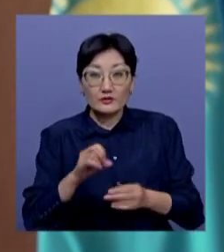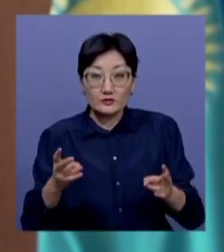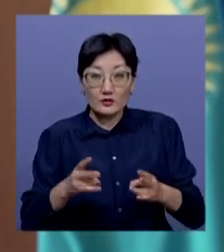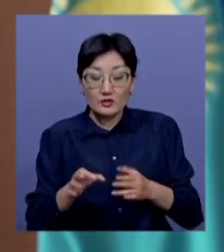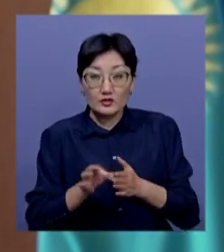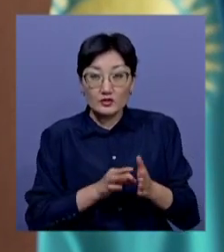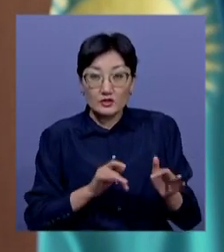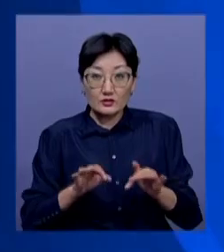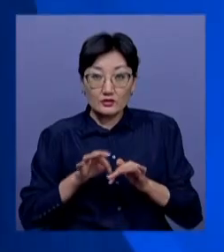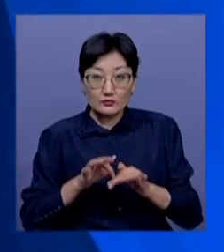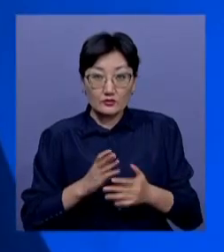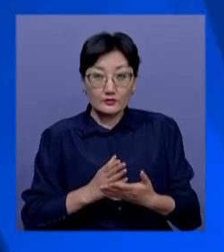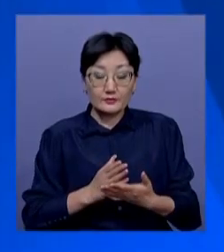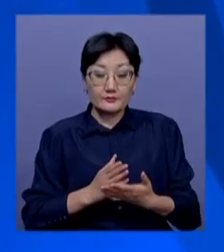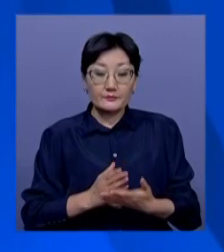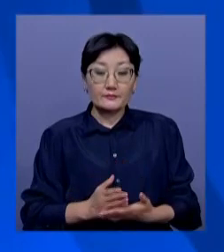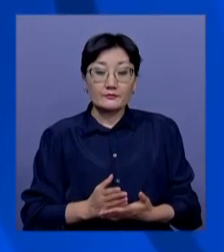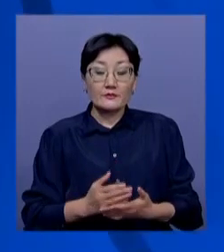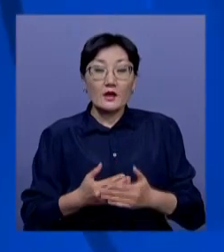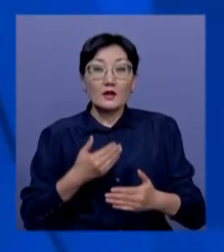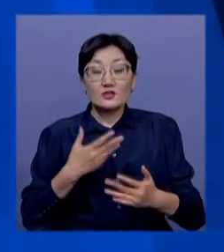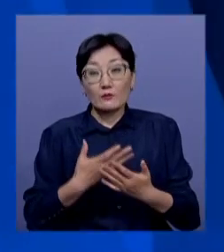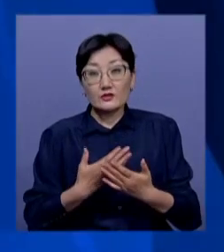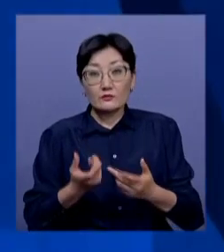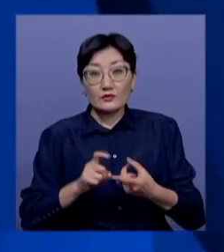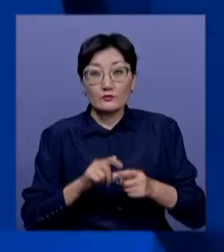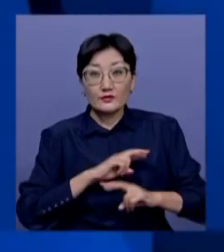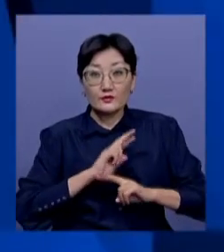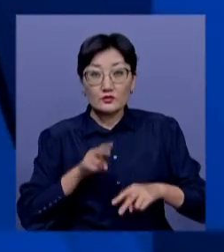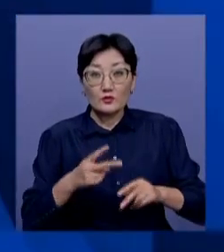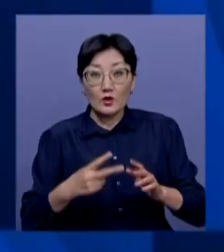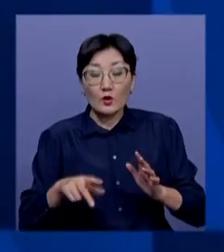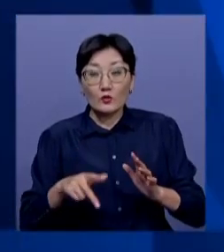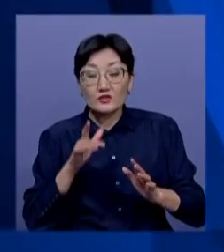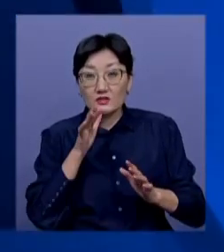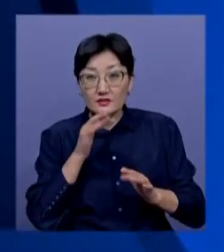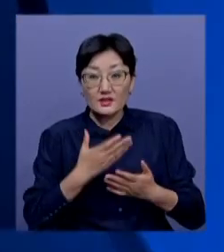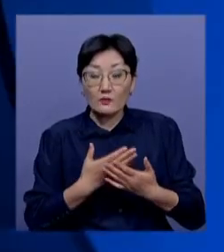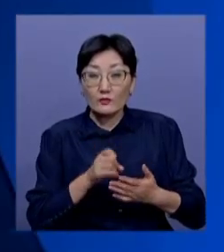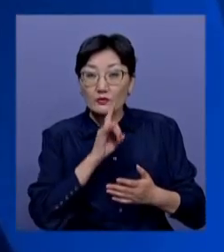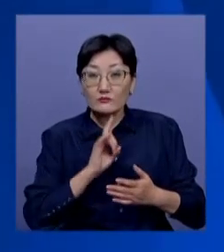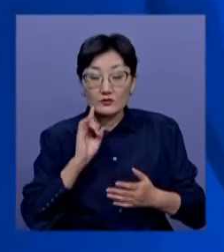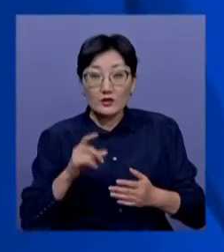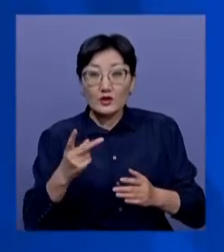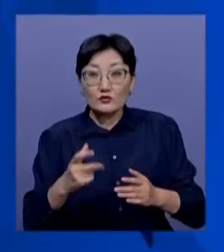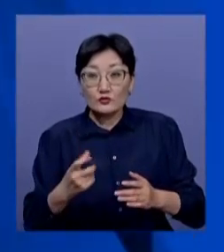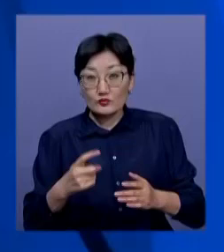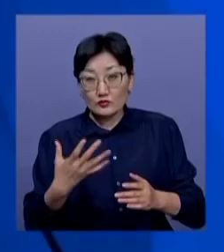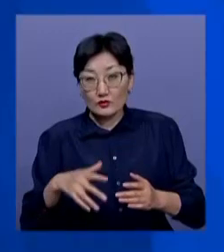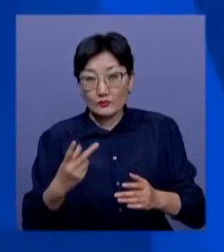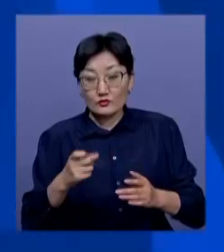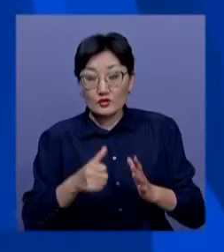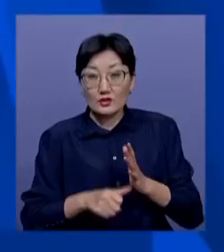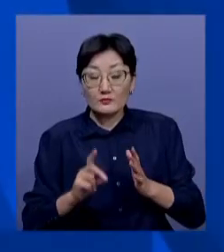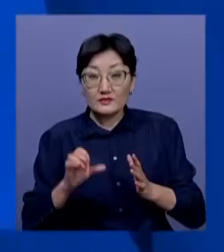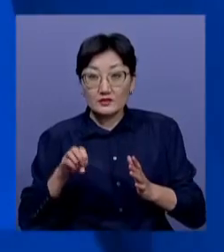жедел шаралар жүргізілуде. Алдын ала болжам бойынша марқұмның жасы 30-да деп шамаланып отыр. Бойы 155-160